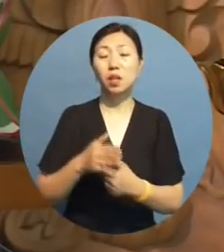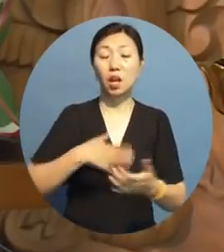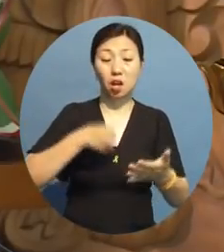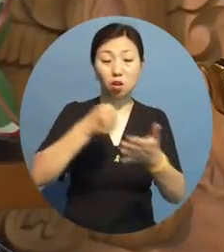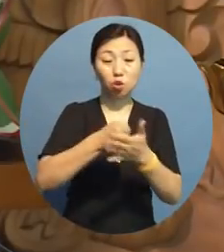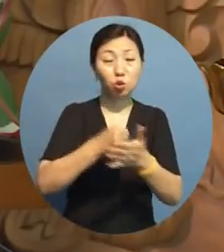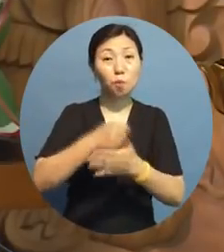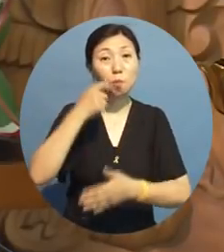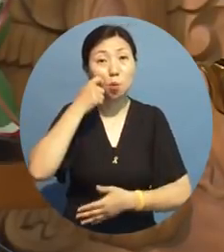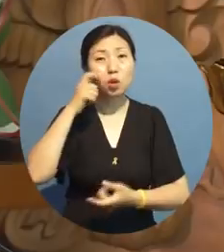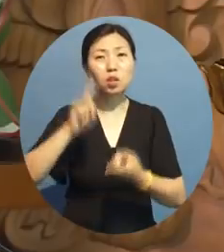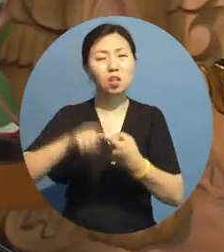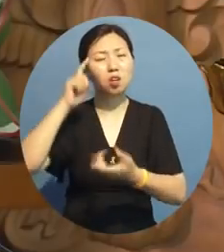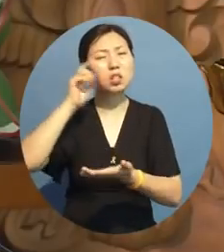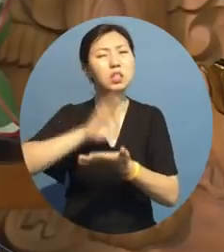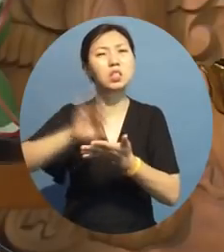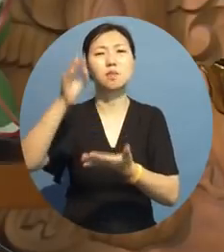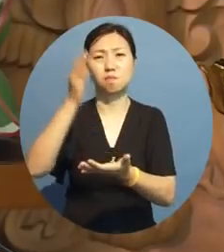말라는 거야.